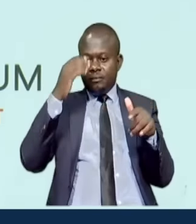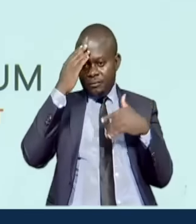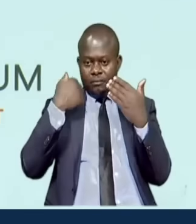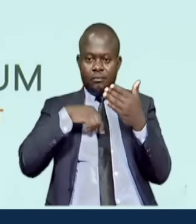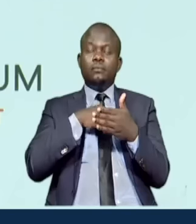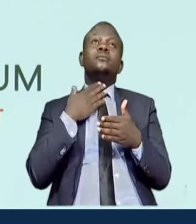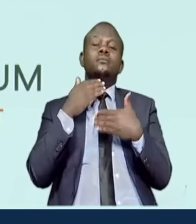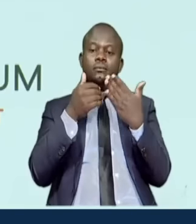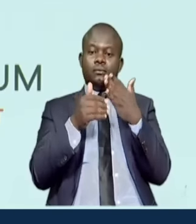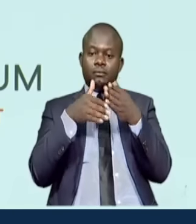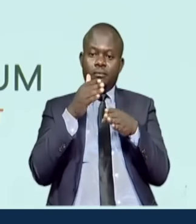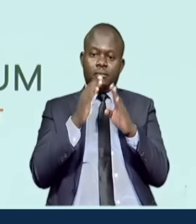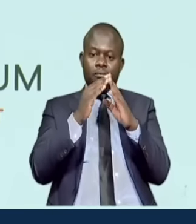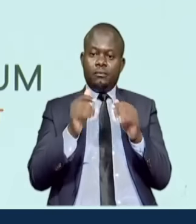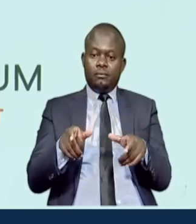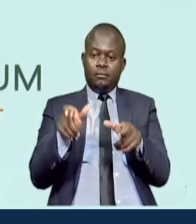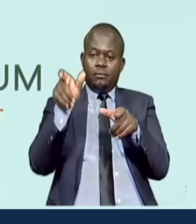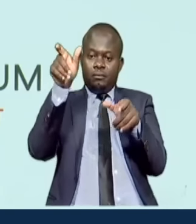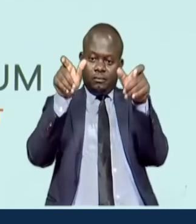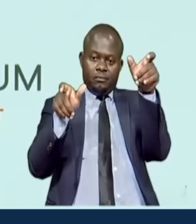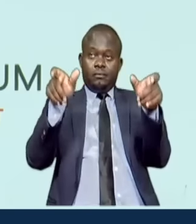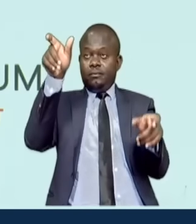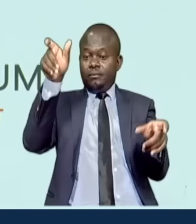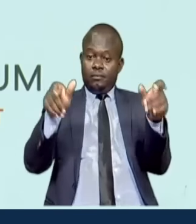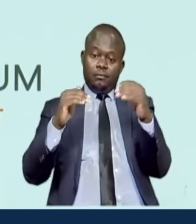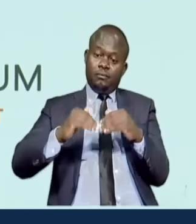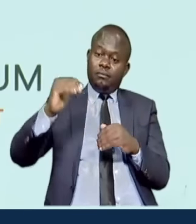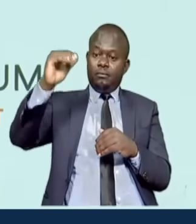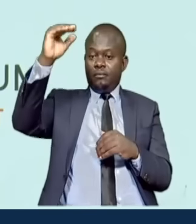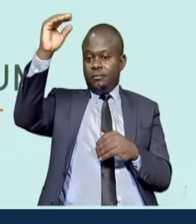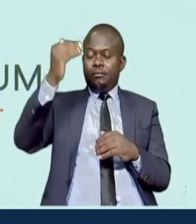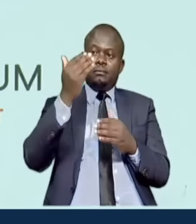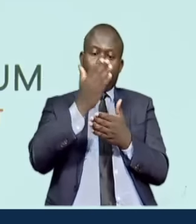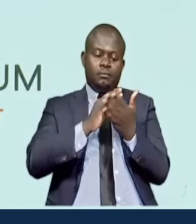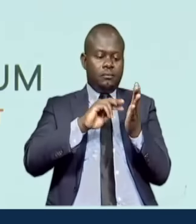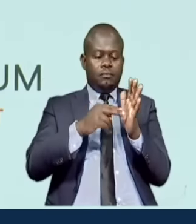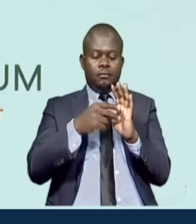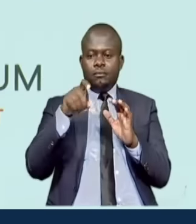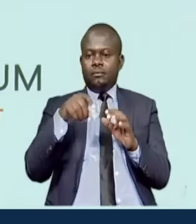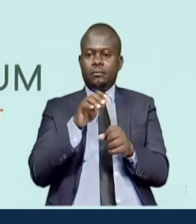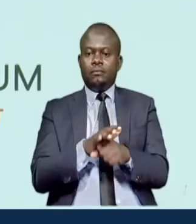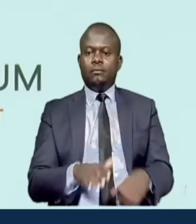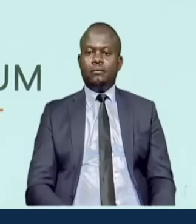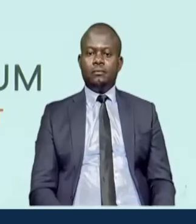ko hakubakwa inzu zijya hejuru. Twavuga ko ari umwe mu mishinga ikenewe cyane.